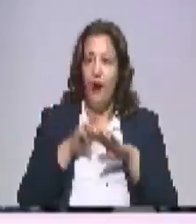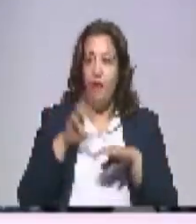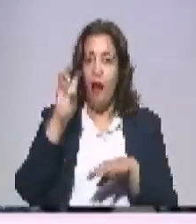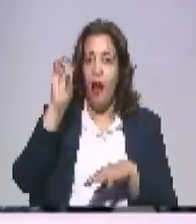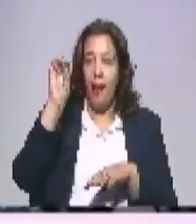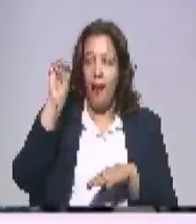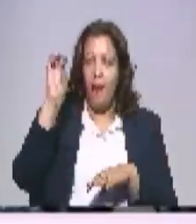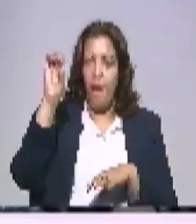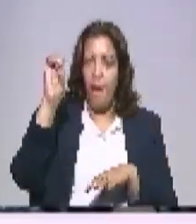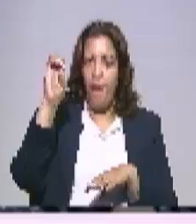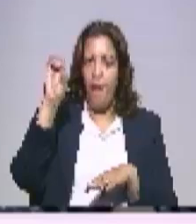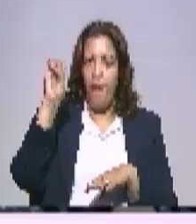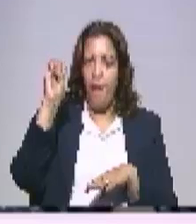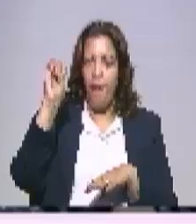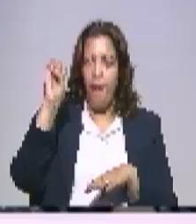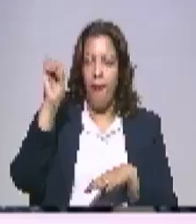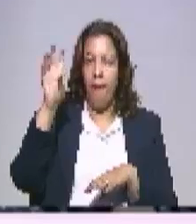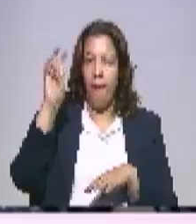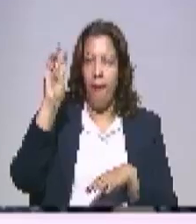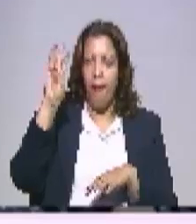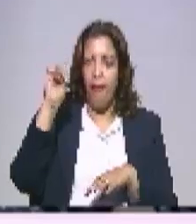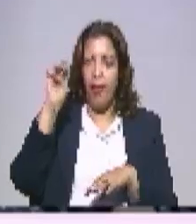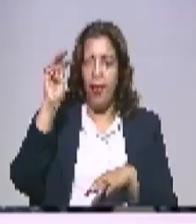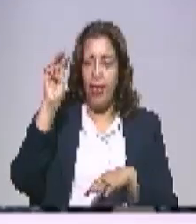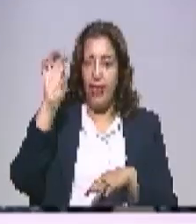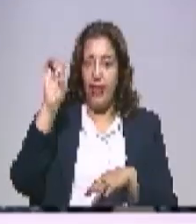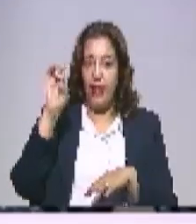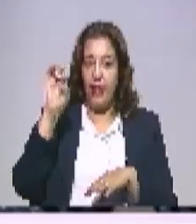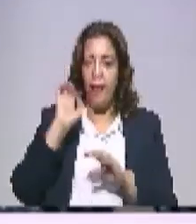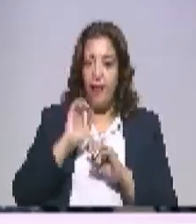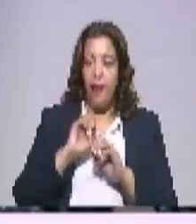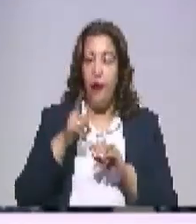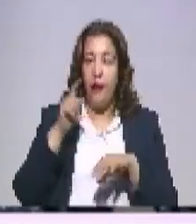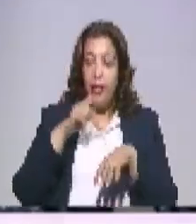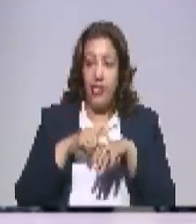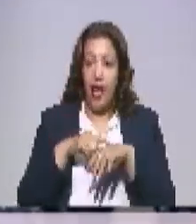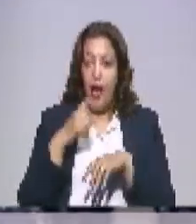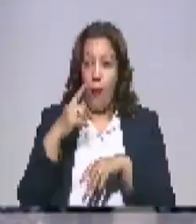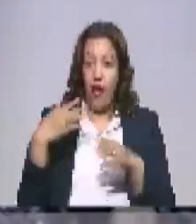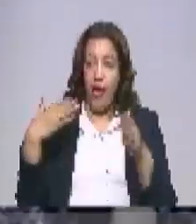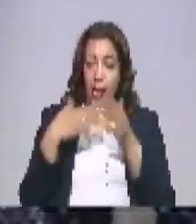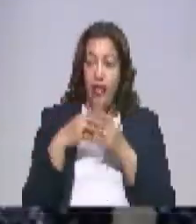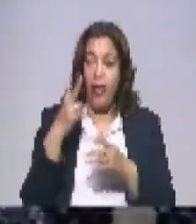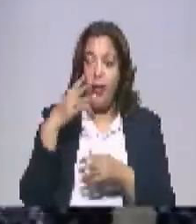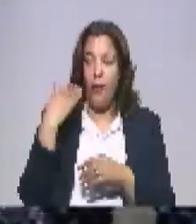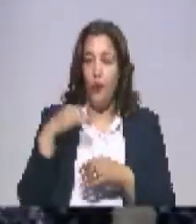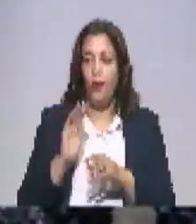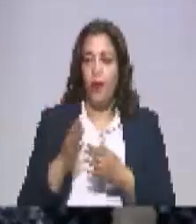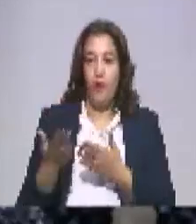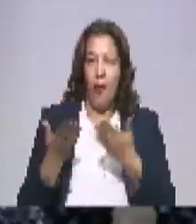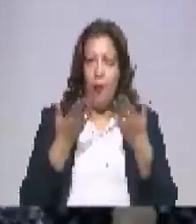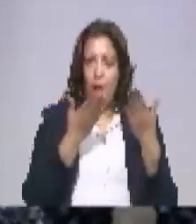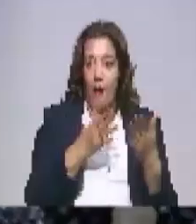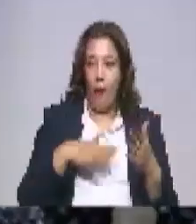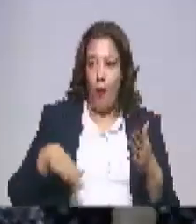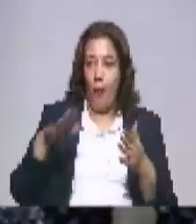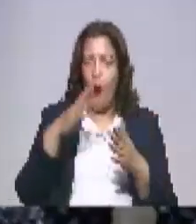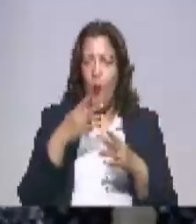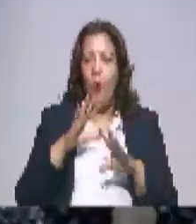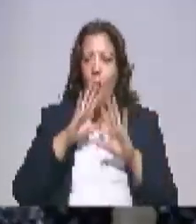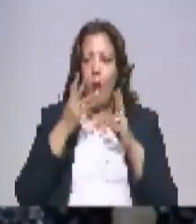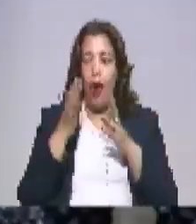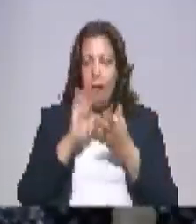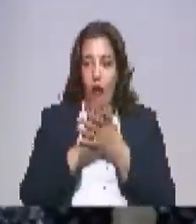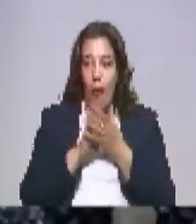كل سبت واثنين وخميس من الساعة 1 للساعة 2:30 على الهواء مباشرة. برحب بحضراتكم وبزمايلي خلف